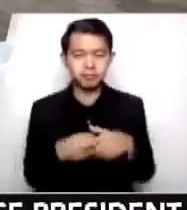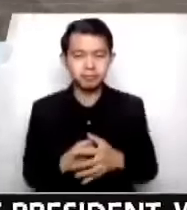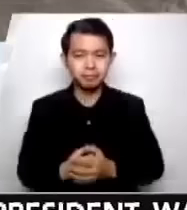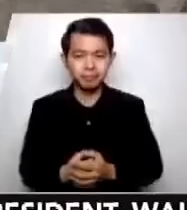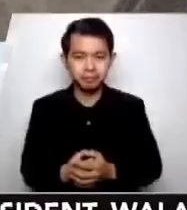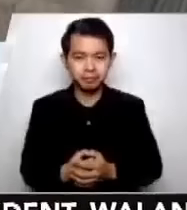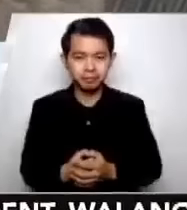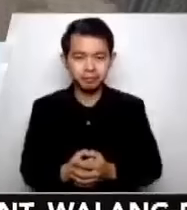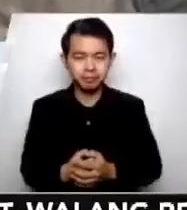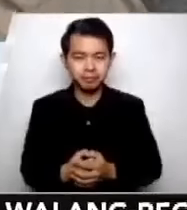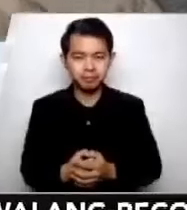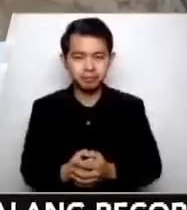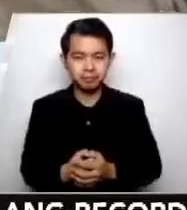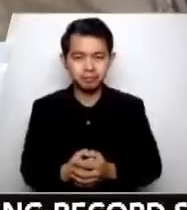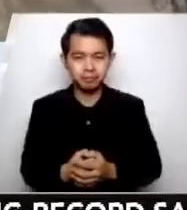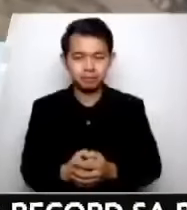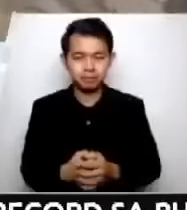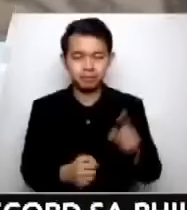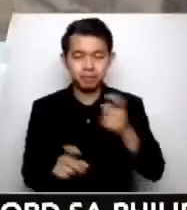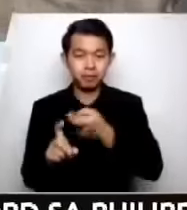96 skydivers na lumahok.